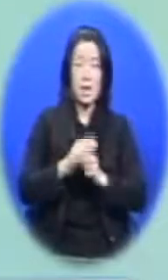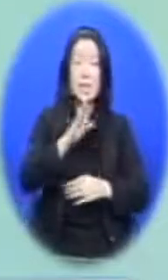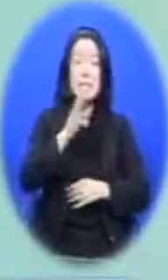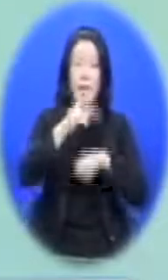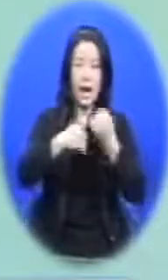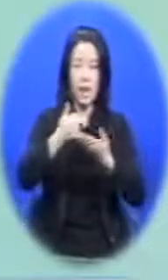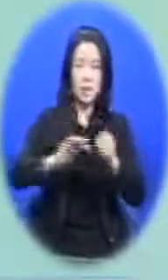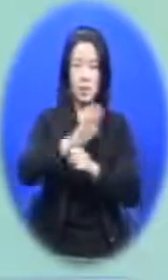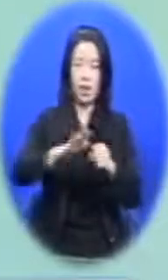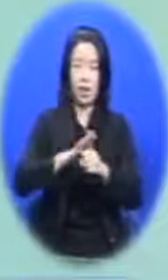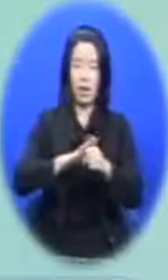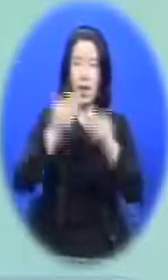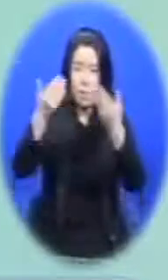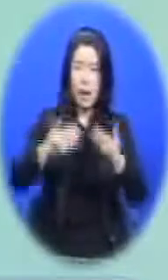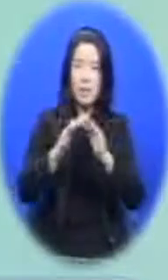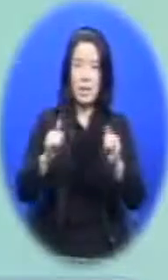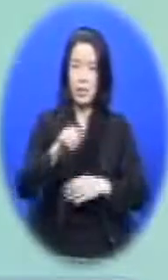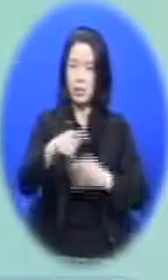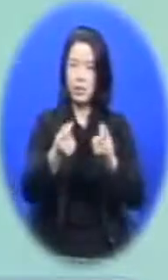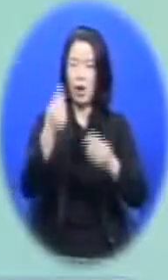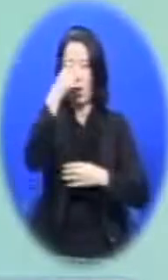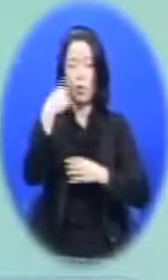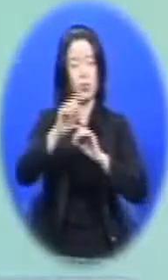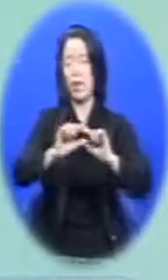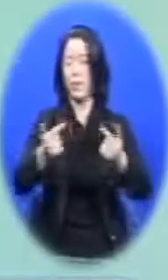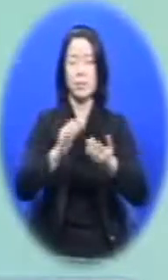하나님의 사랑을 받은 사람은 얼굴이 그런 얼굴이 아니라